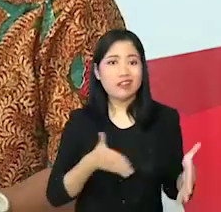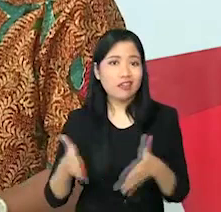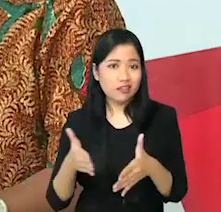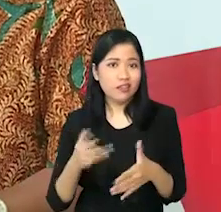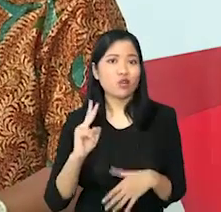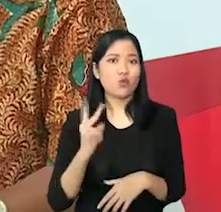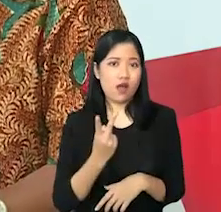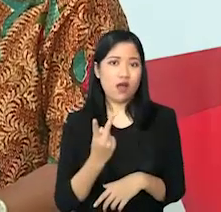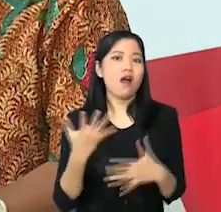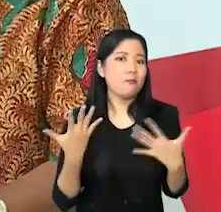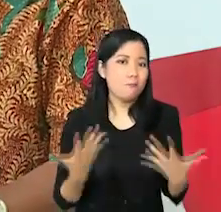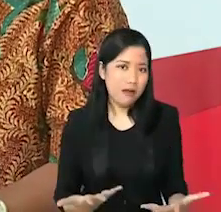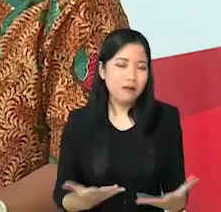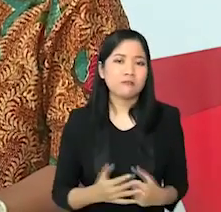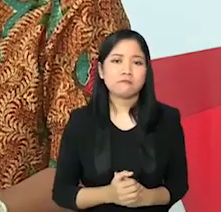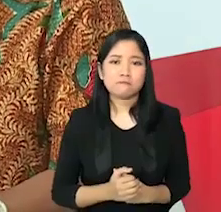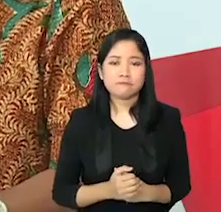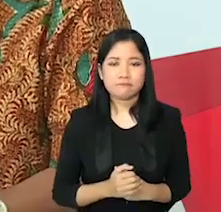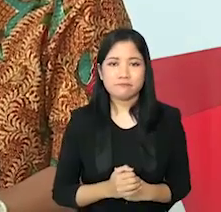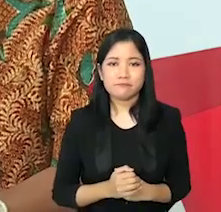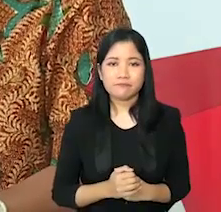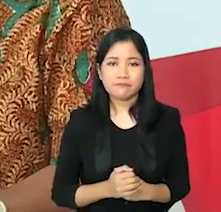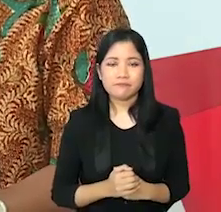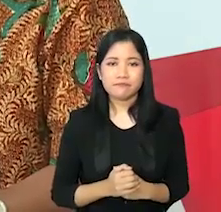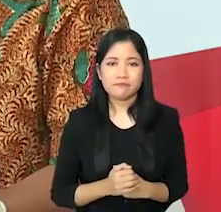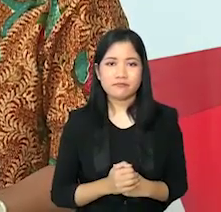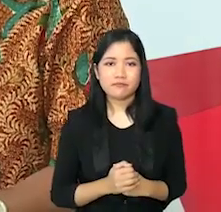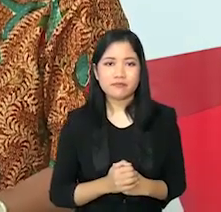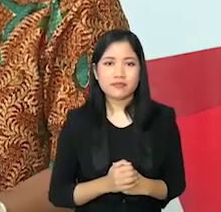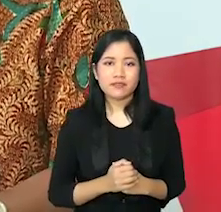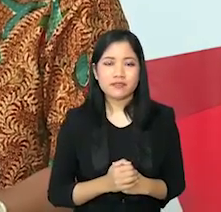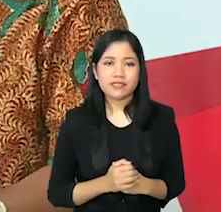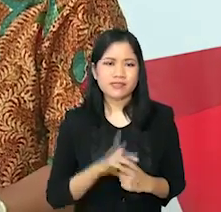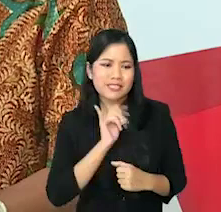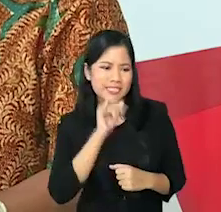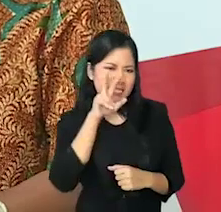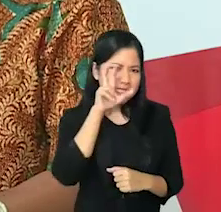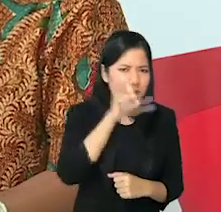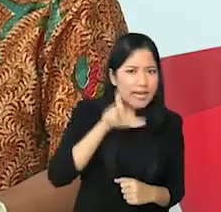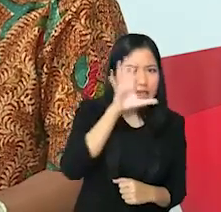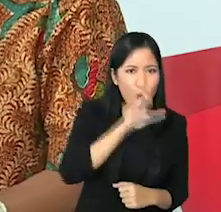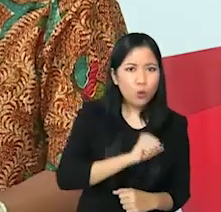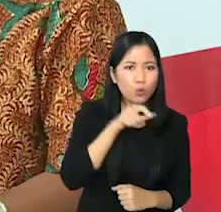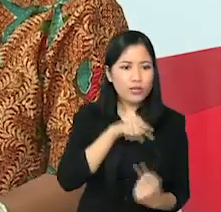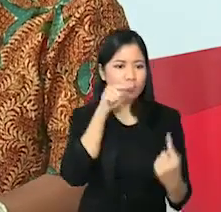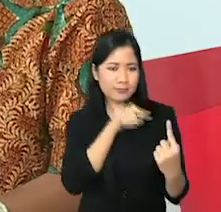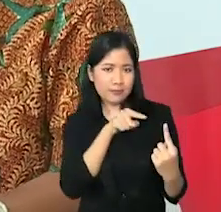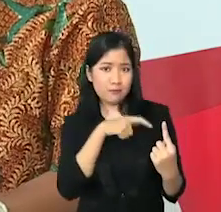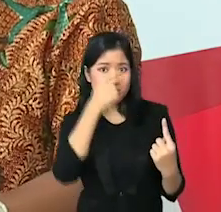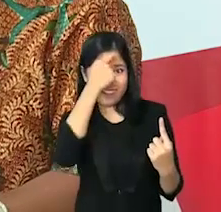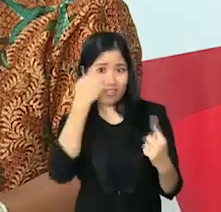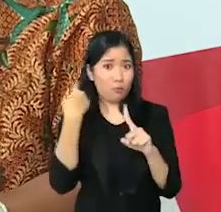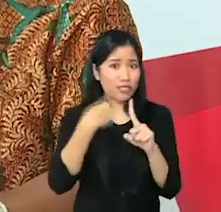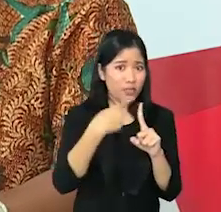yang dilaksanakan adalah melakukan penelusuran kontak Hai dari kasus positif yang